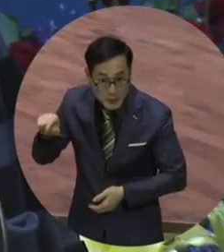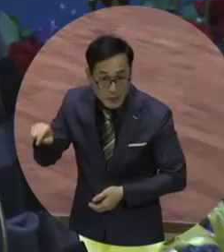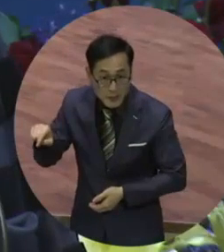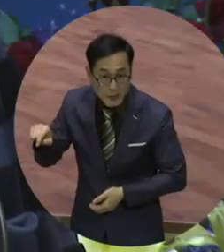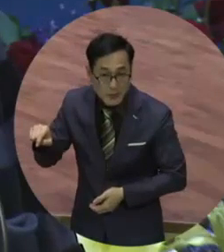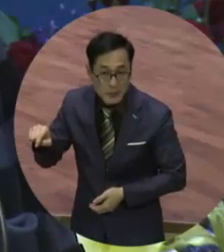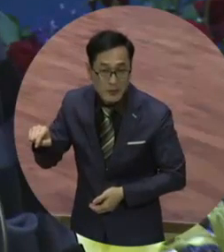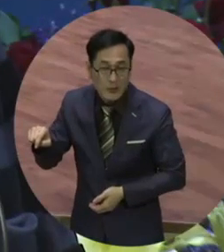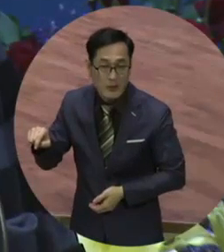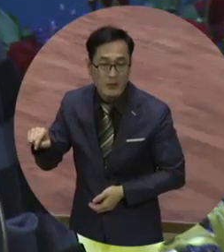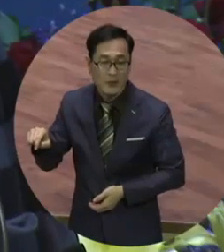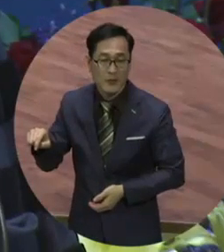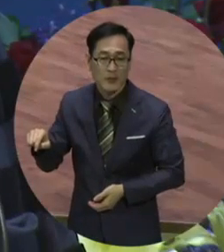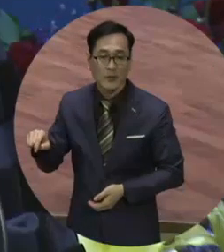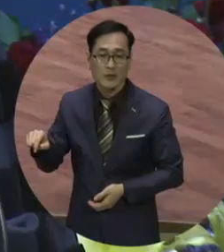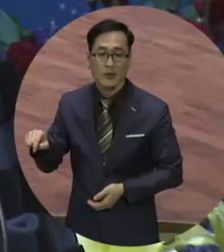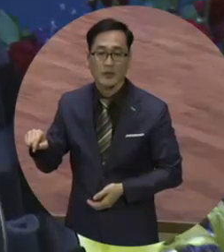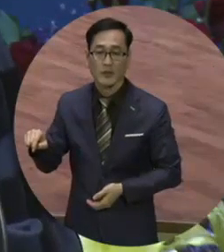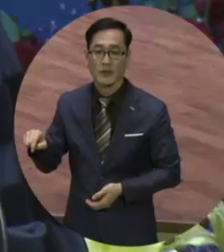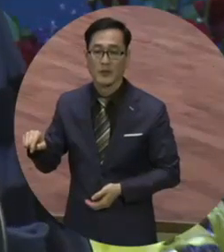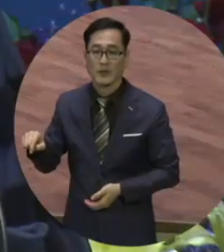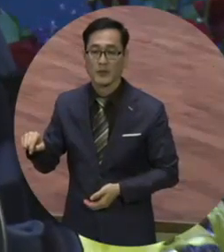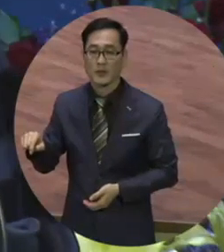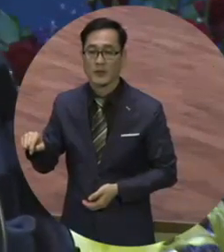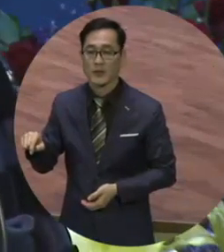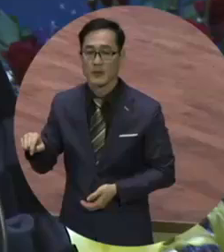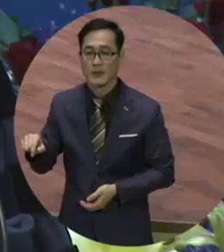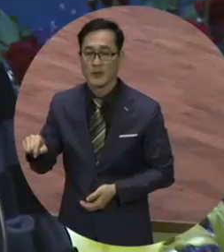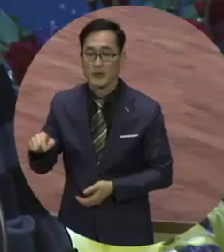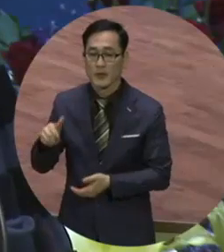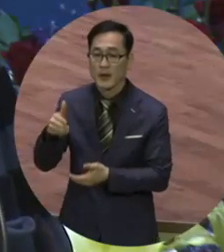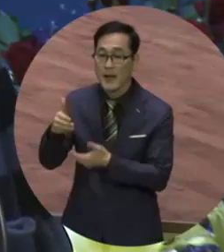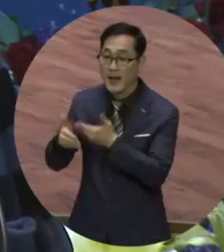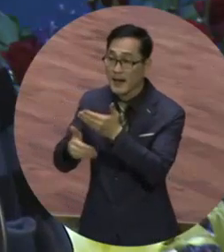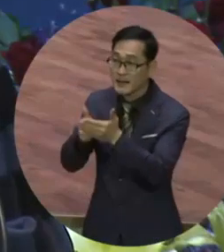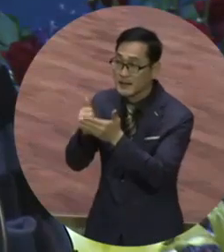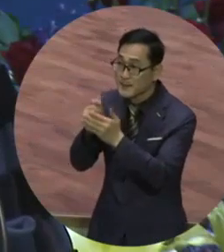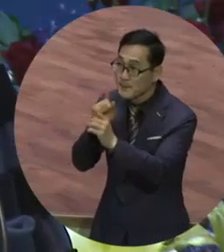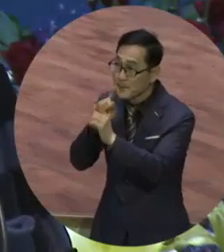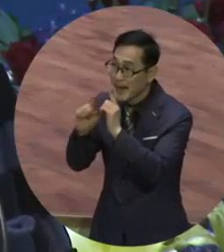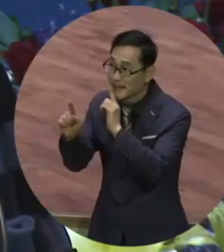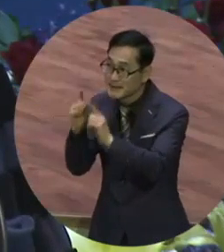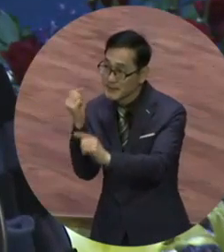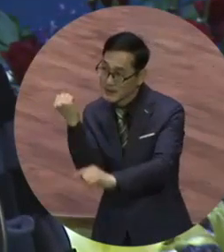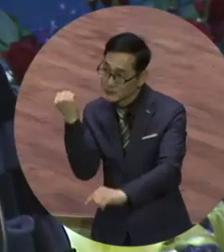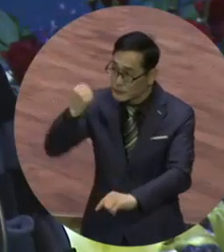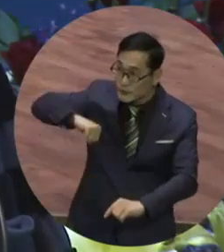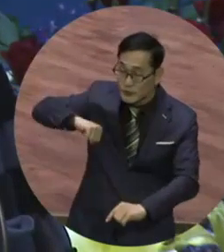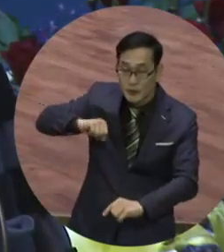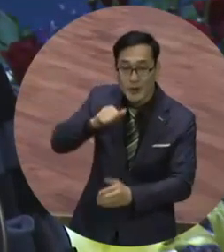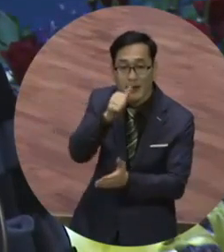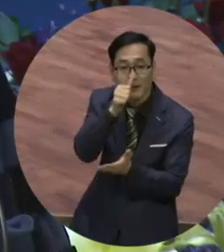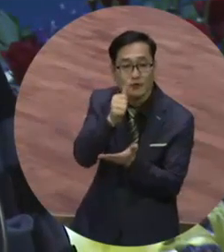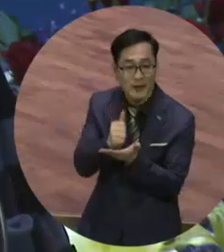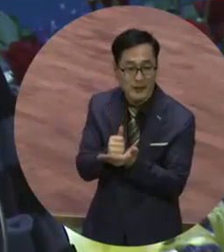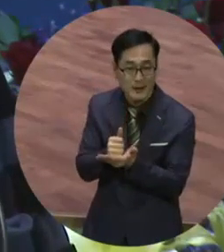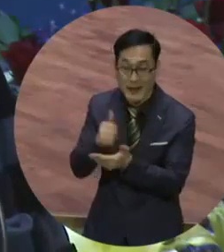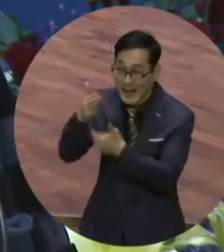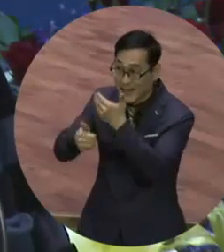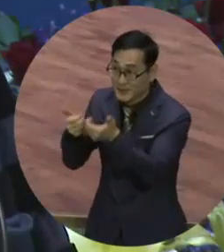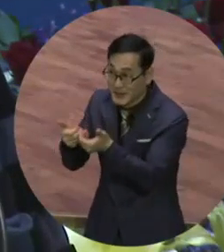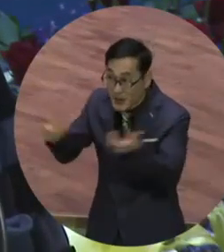가장 큰 죄가 뭐냐? 하나님의 말씀에 불순종해서 하나님을 떠난